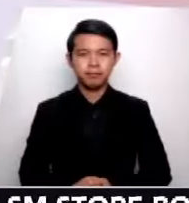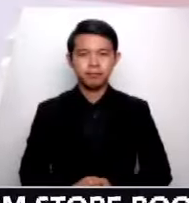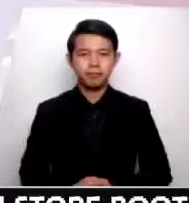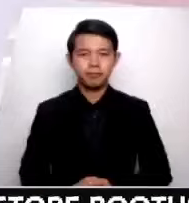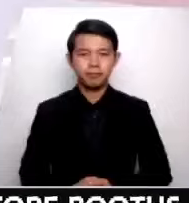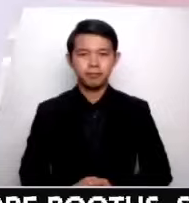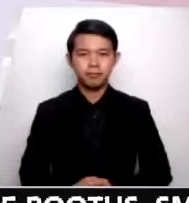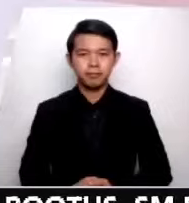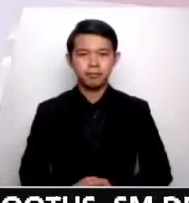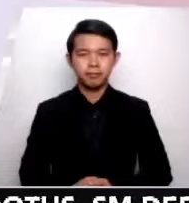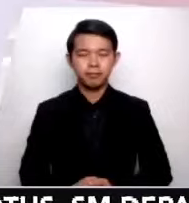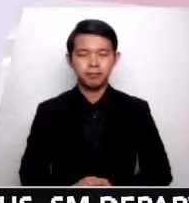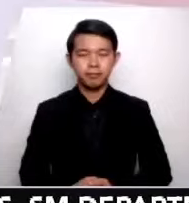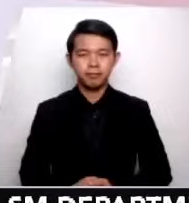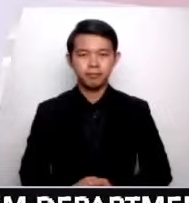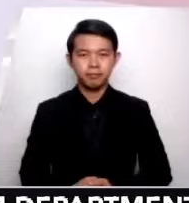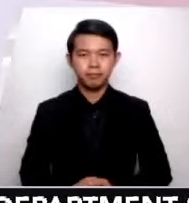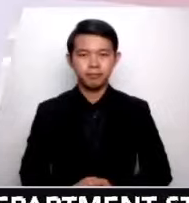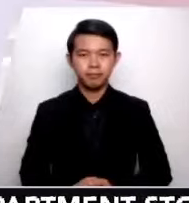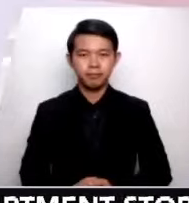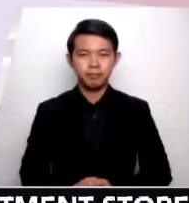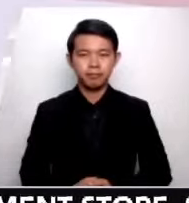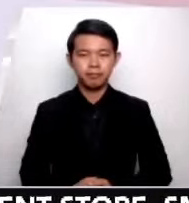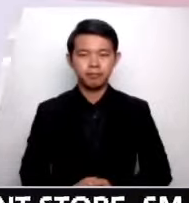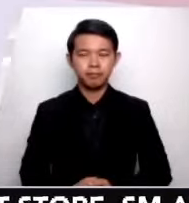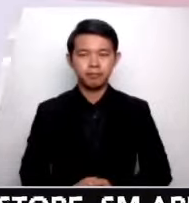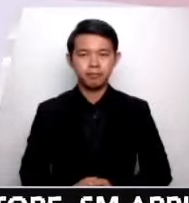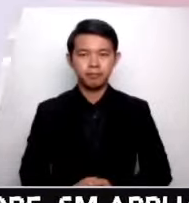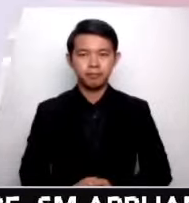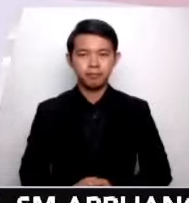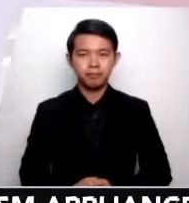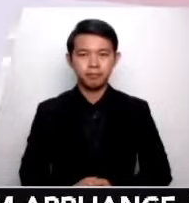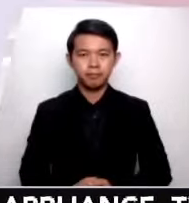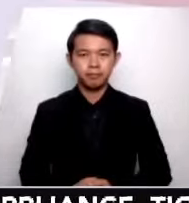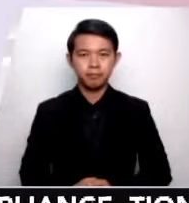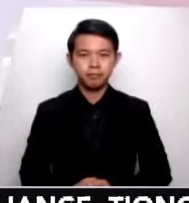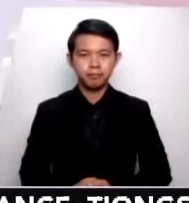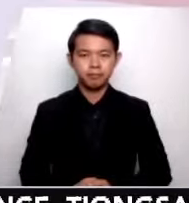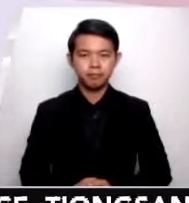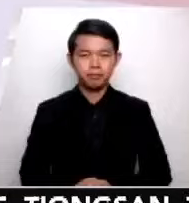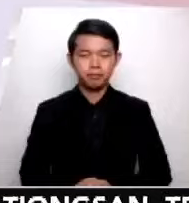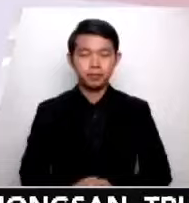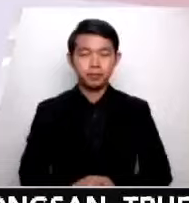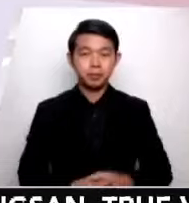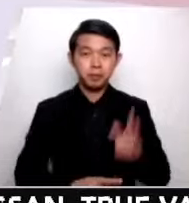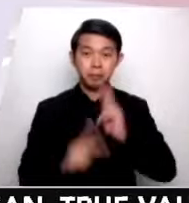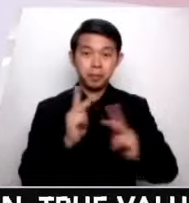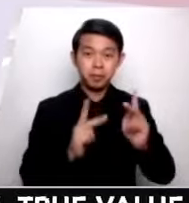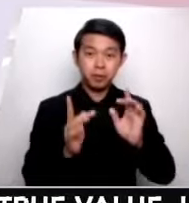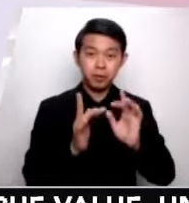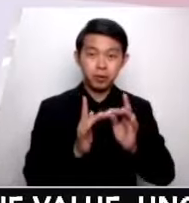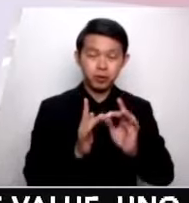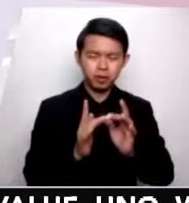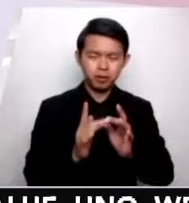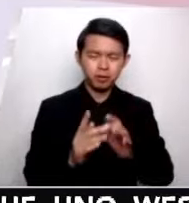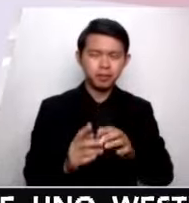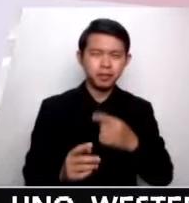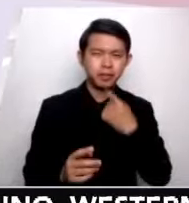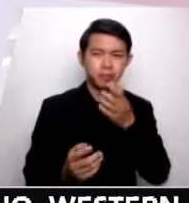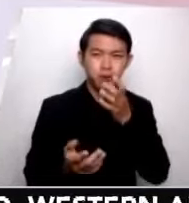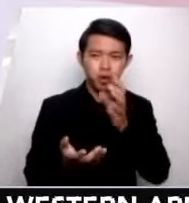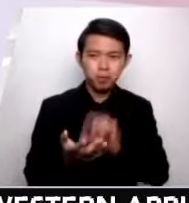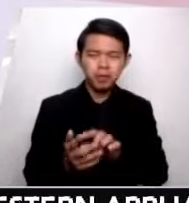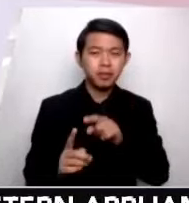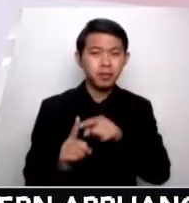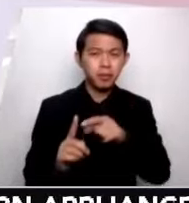Supportive, loving, dedicated. Lahat yan, tawag ng netizen sa isang amang naglibot para ipa-heart react ang larawan ng anak